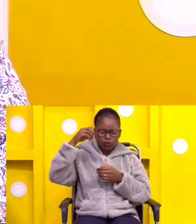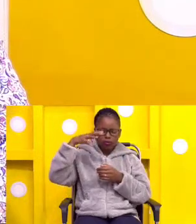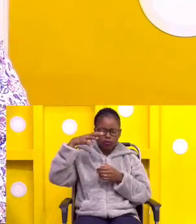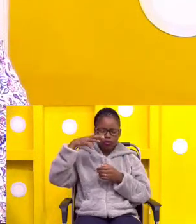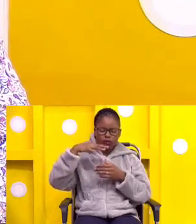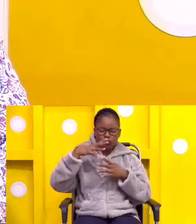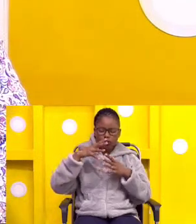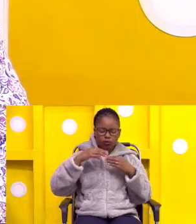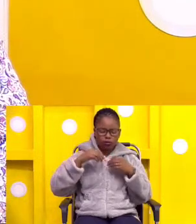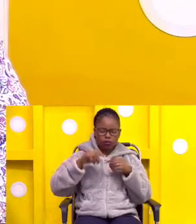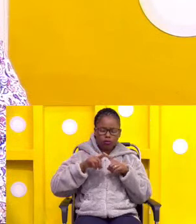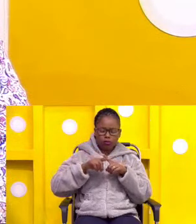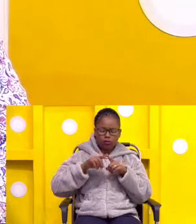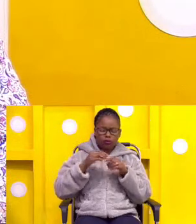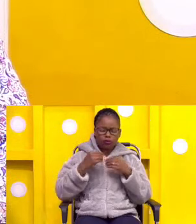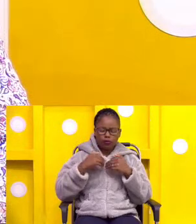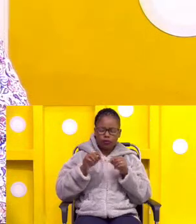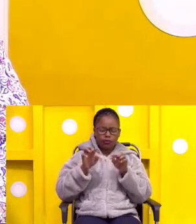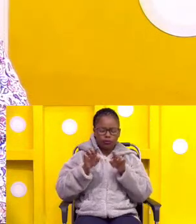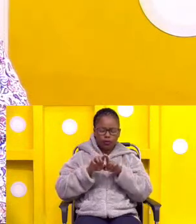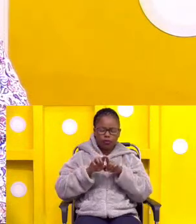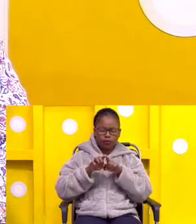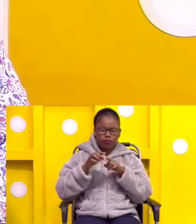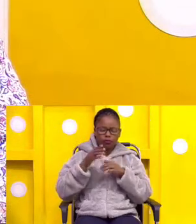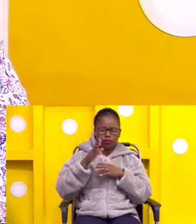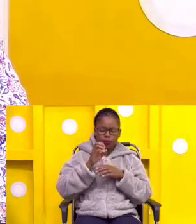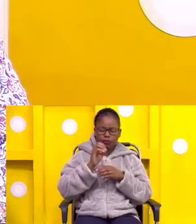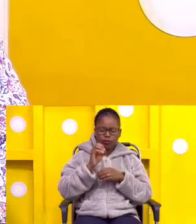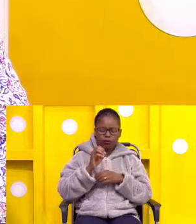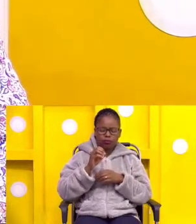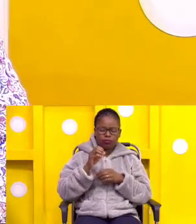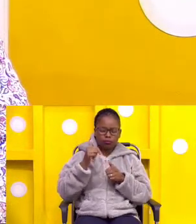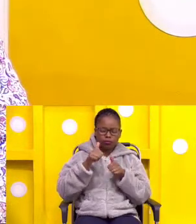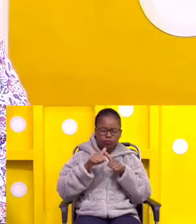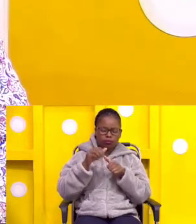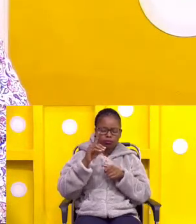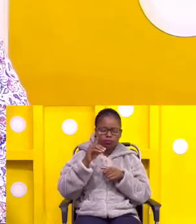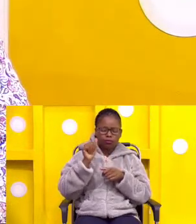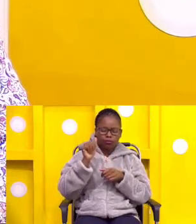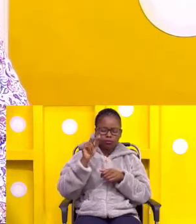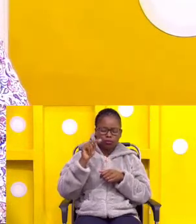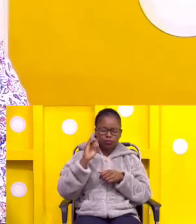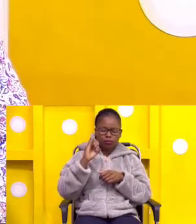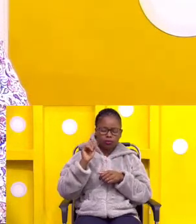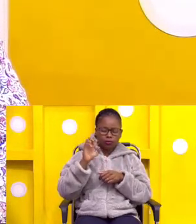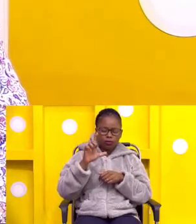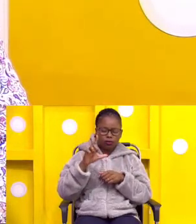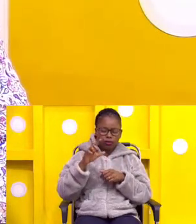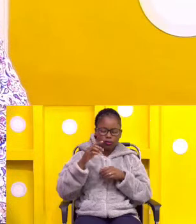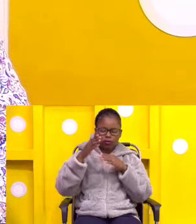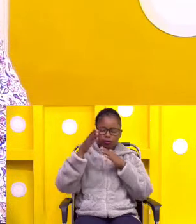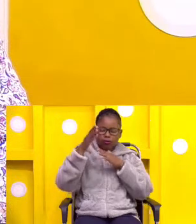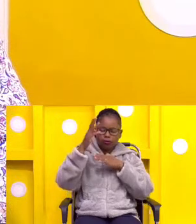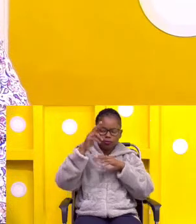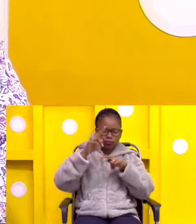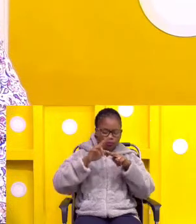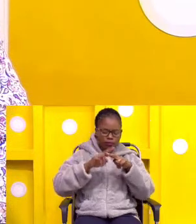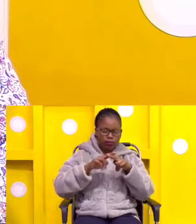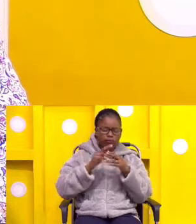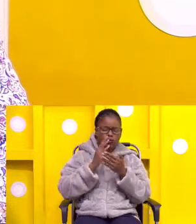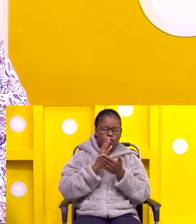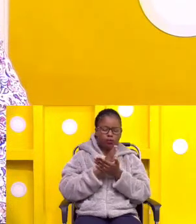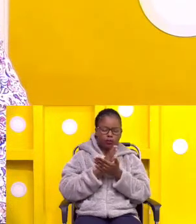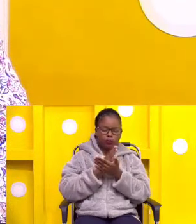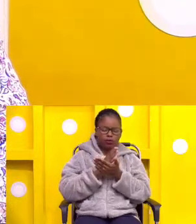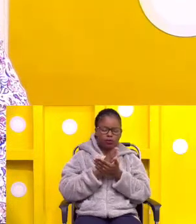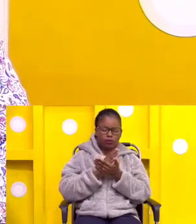kũu matu-inĩ ũtũũraga. Danieli akiuga kũrĩa matu-inĩ kwĩ Ngai ũikaraga kuo. Nĩ njĩtĩkĩtie ti